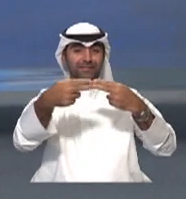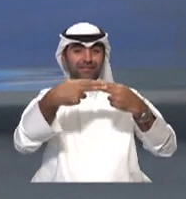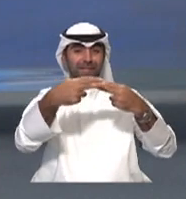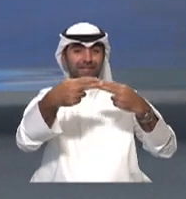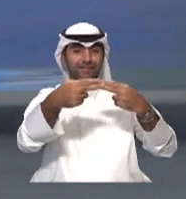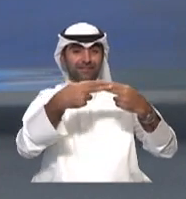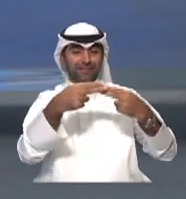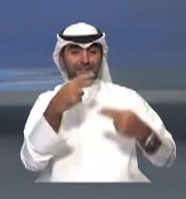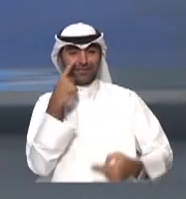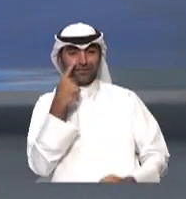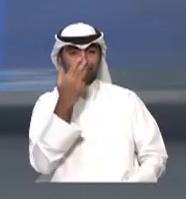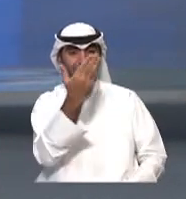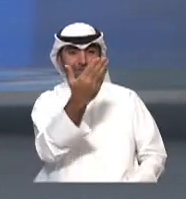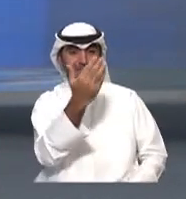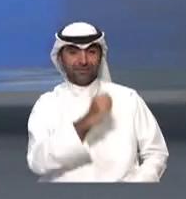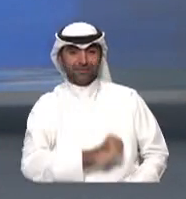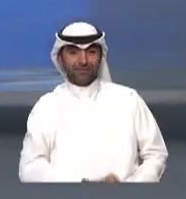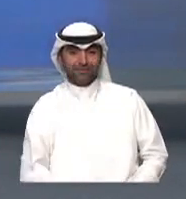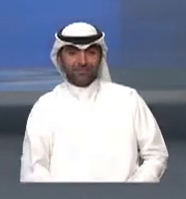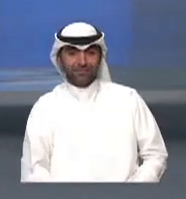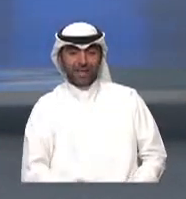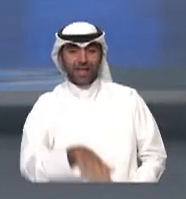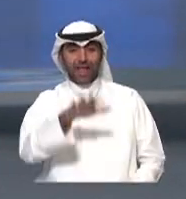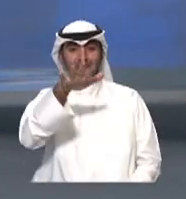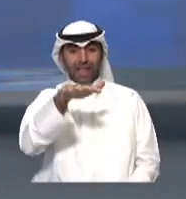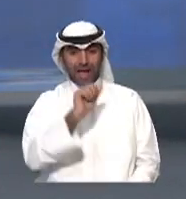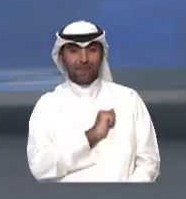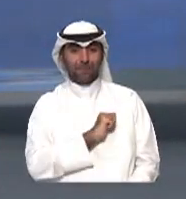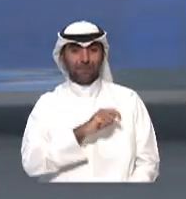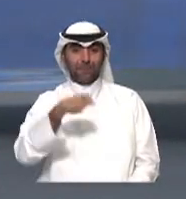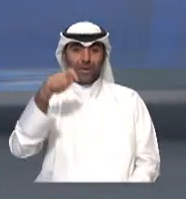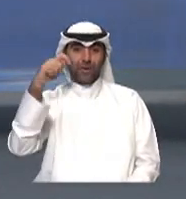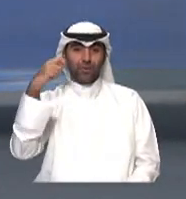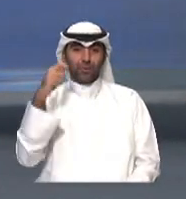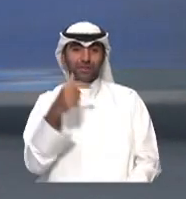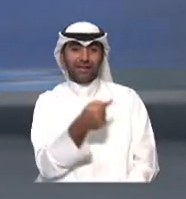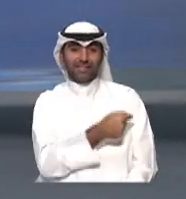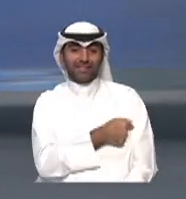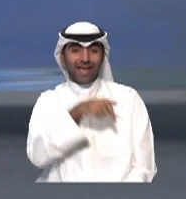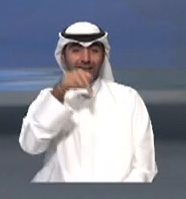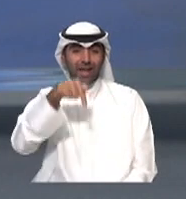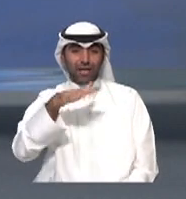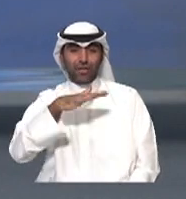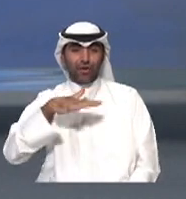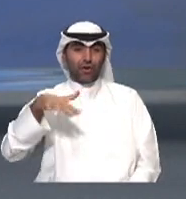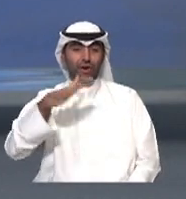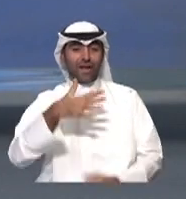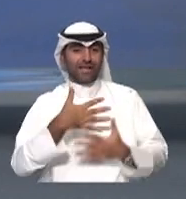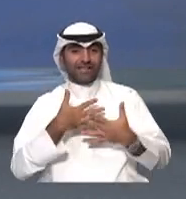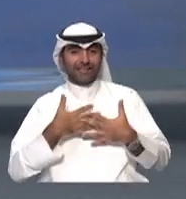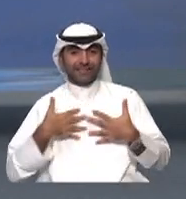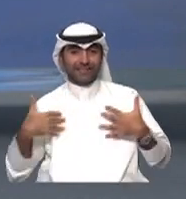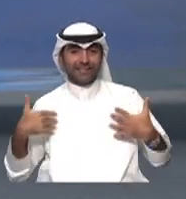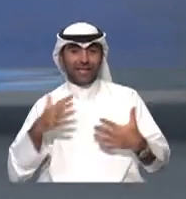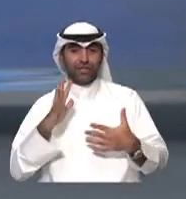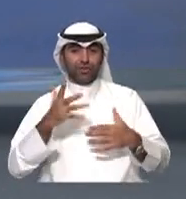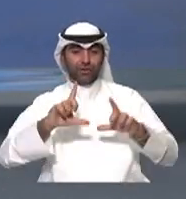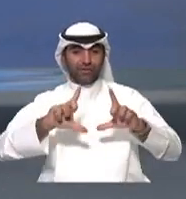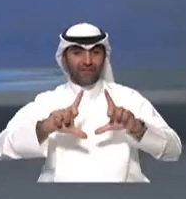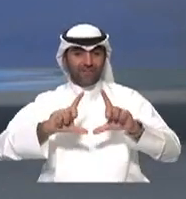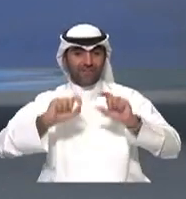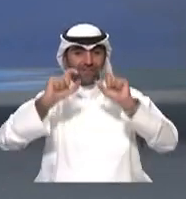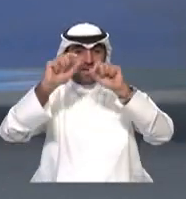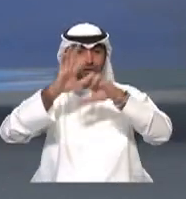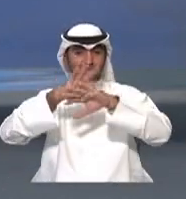لمرض كوفيد-19. نعم، بالتزامن مع هذه التطورات الإيجابية، انخفضت معدلات دخول المرضى